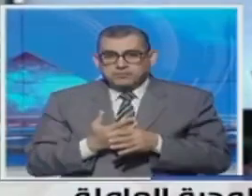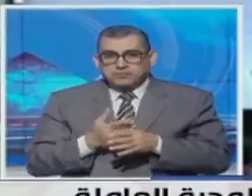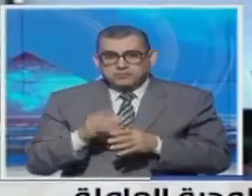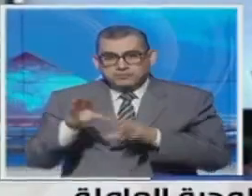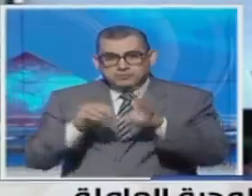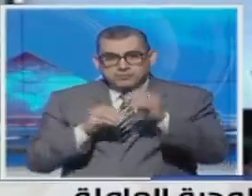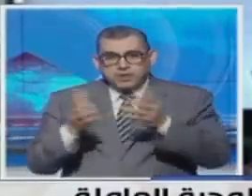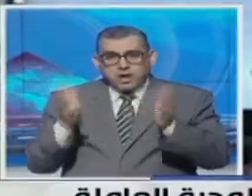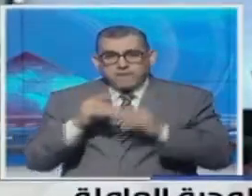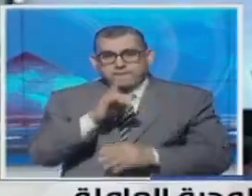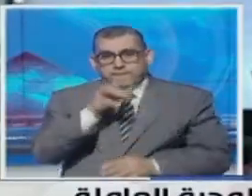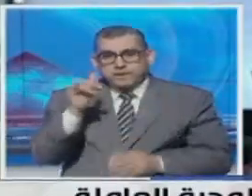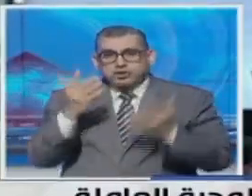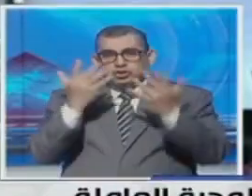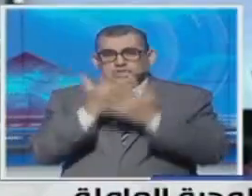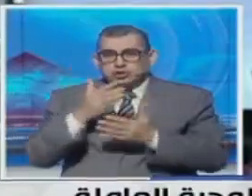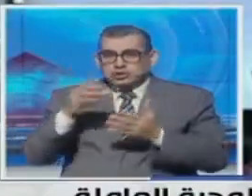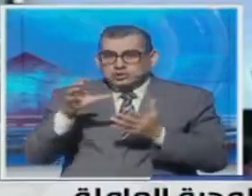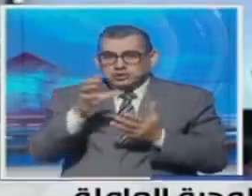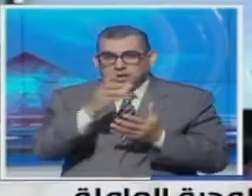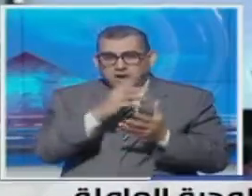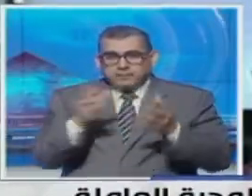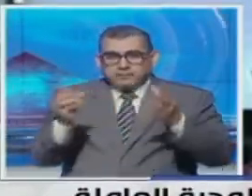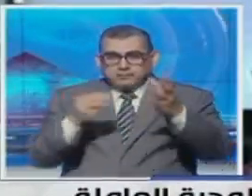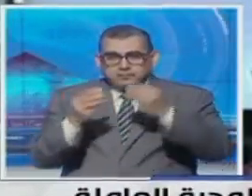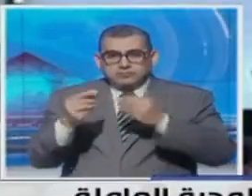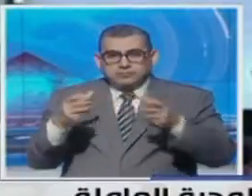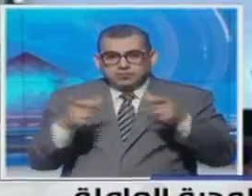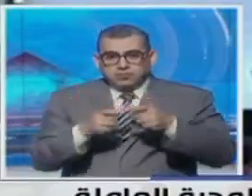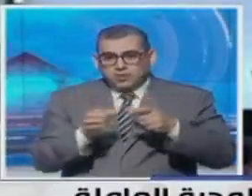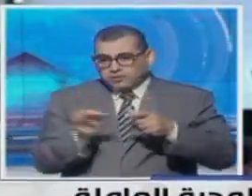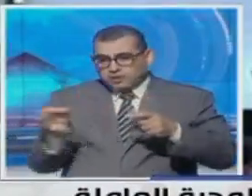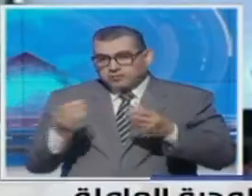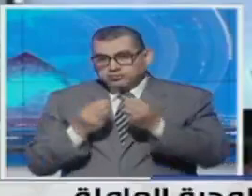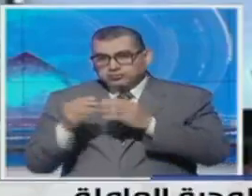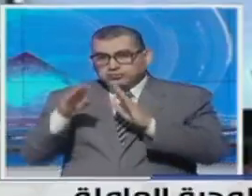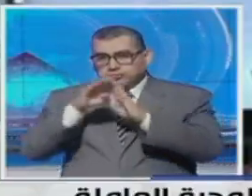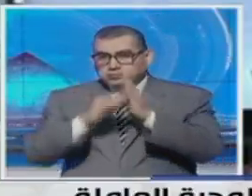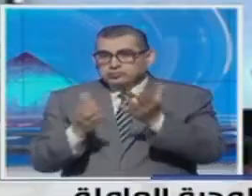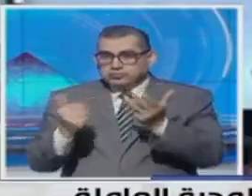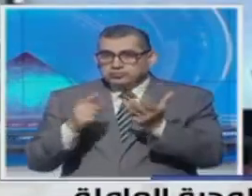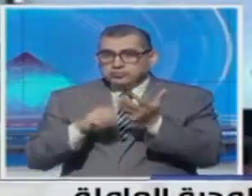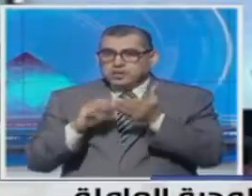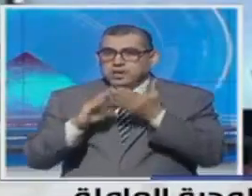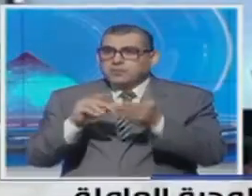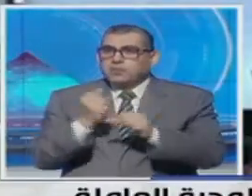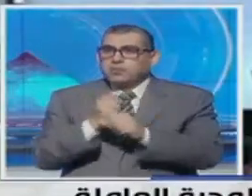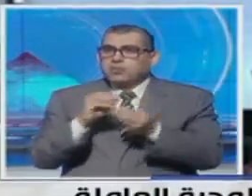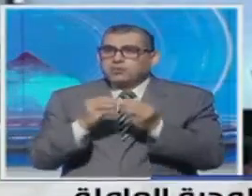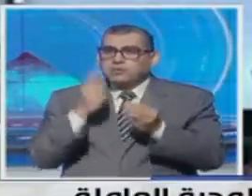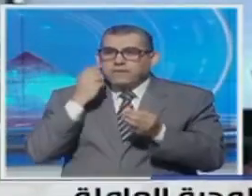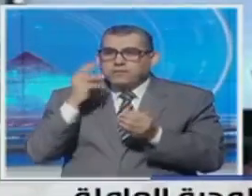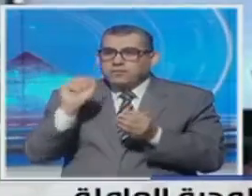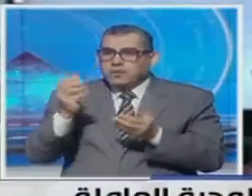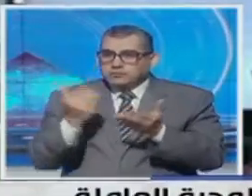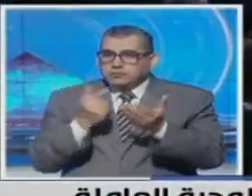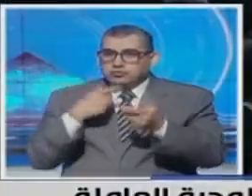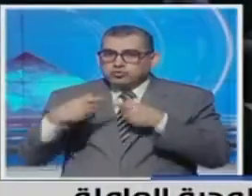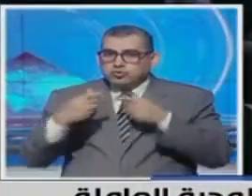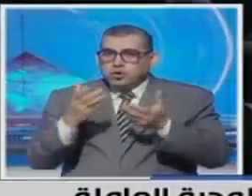فوق 100 شركة ناشئة في المعرض اللي بيقام على هامش المؤتمر، لعرض خدماتها وأفكارها وحلولها